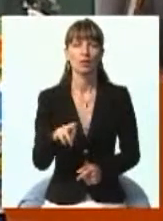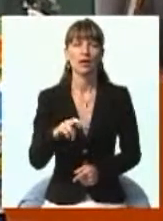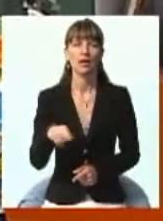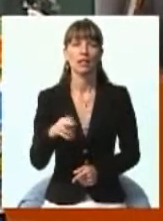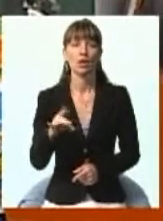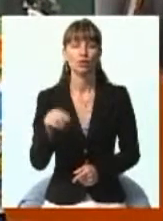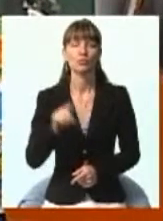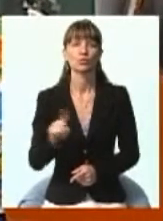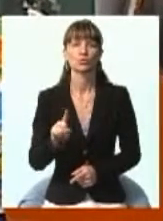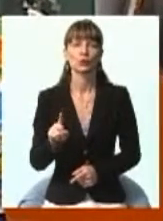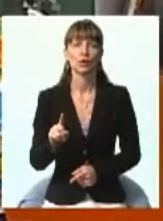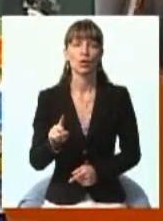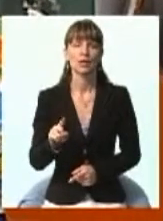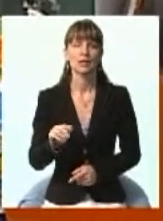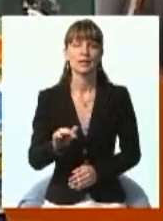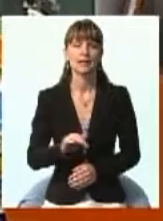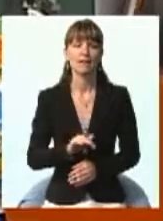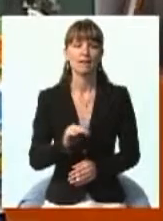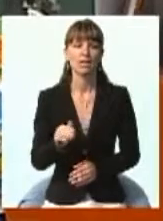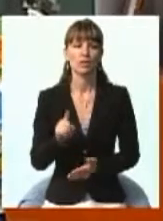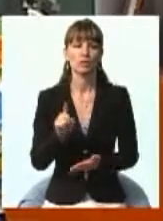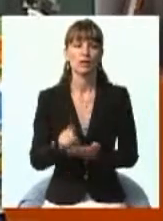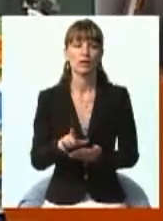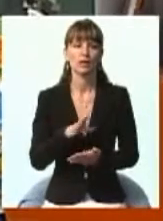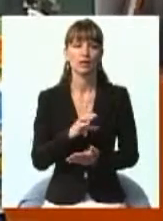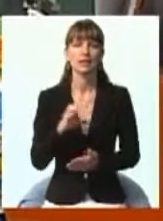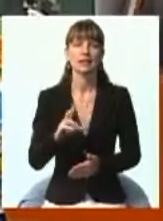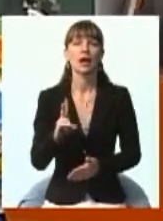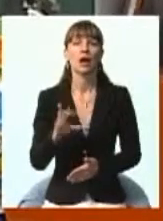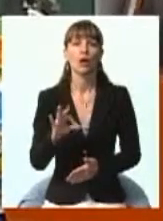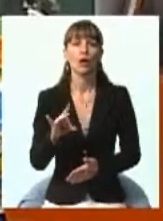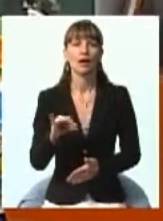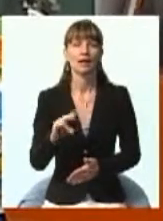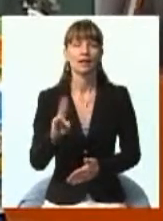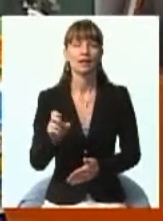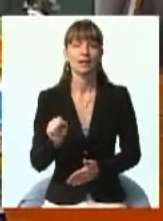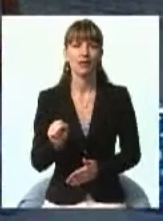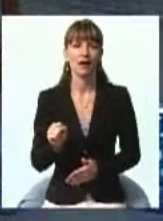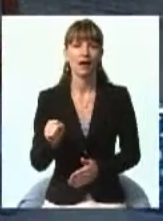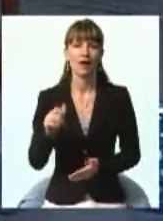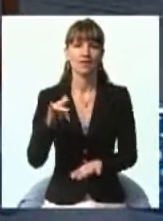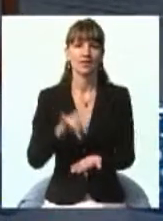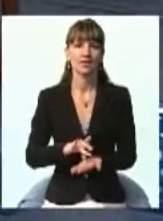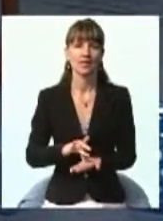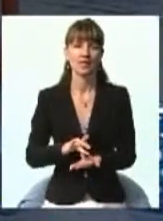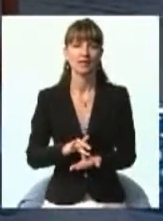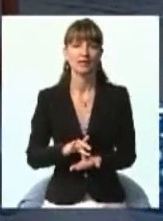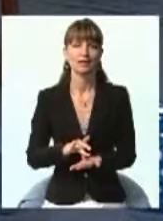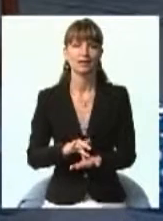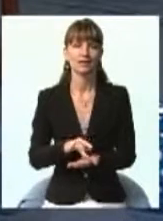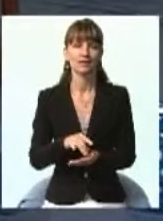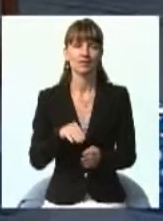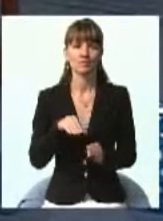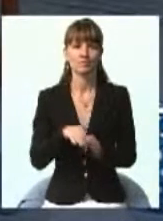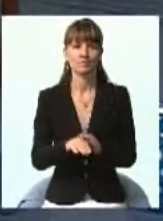що зверху повинна бути скоринка, а усередині начинка.